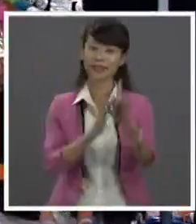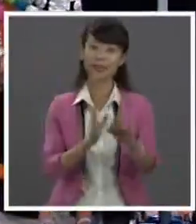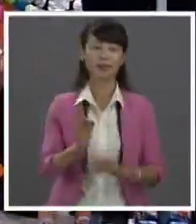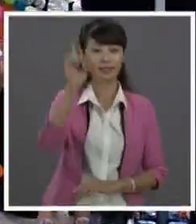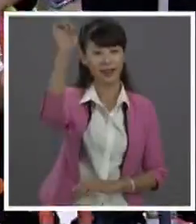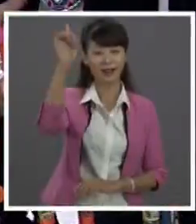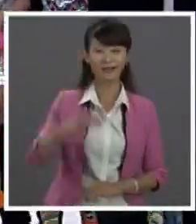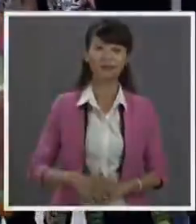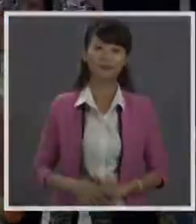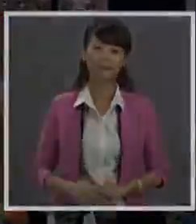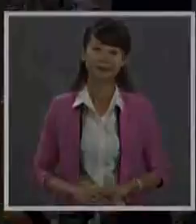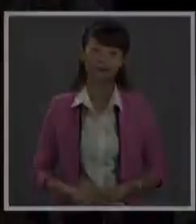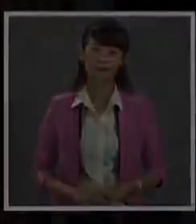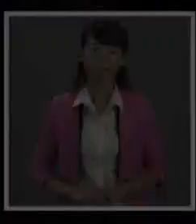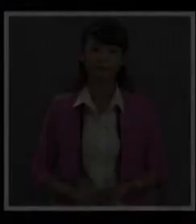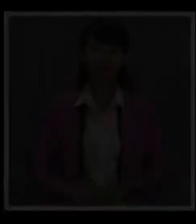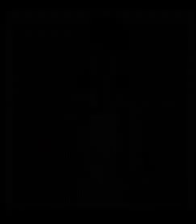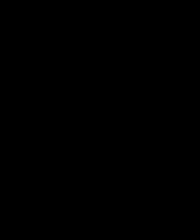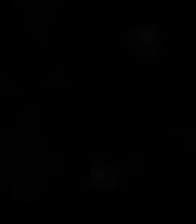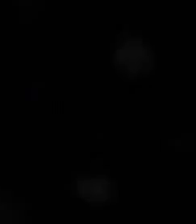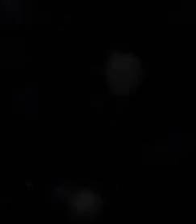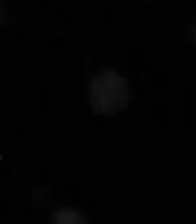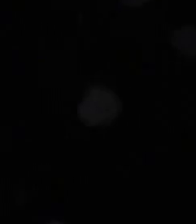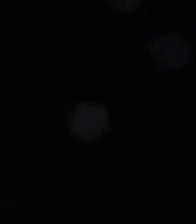次再见，拜拜。